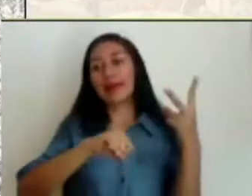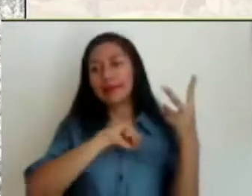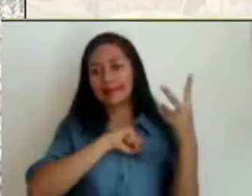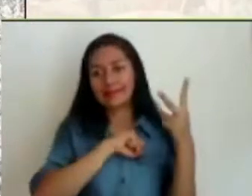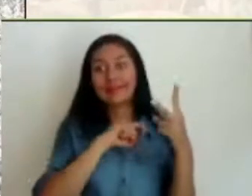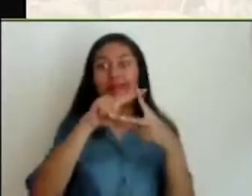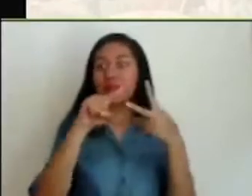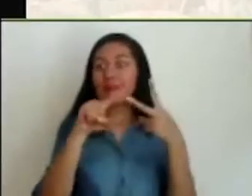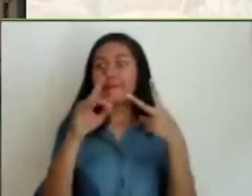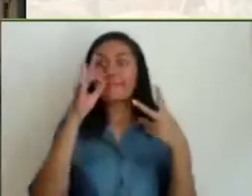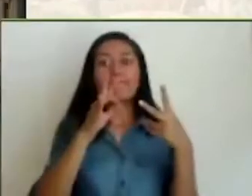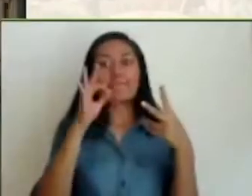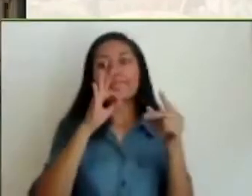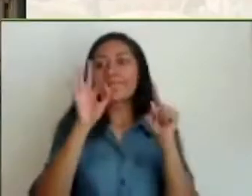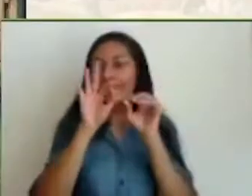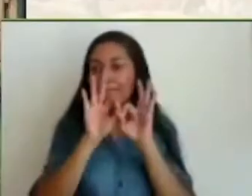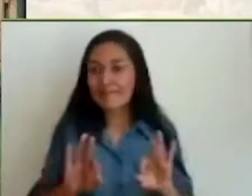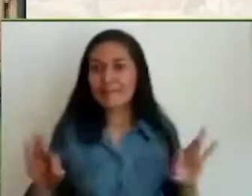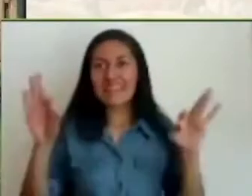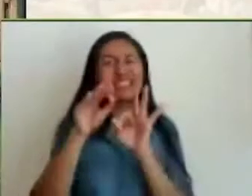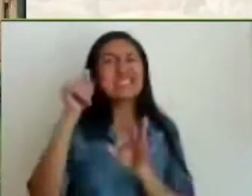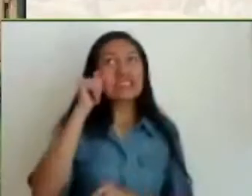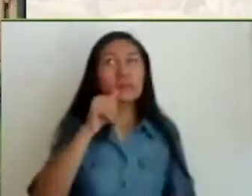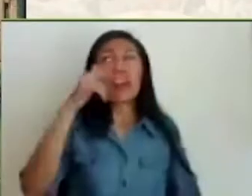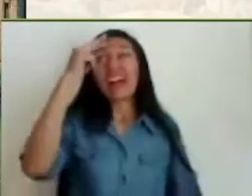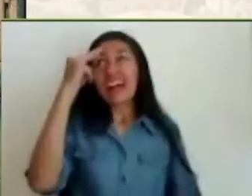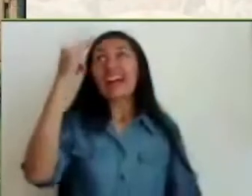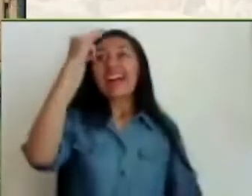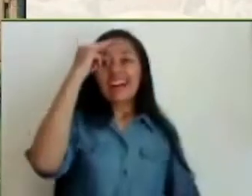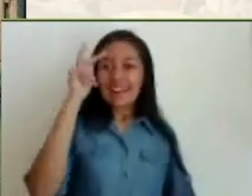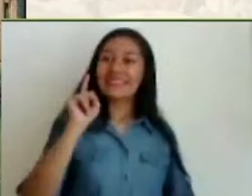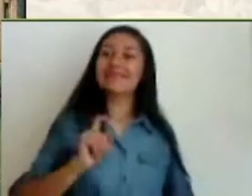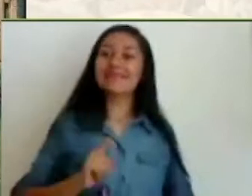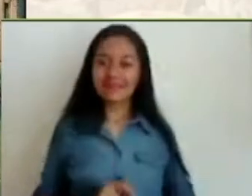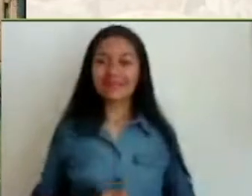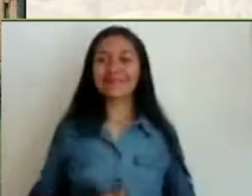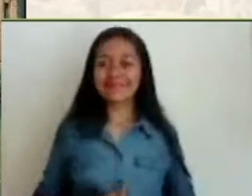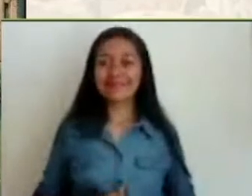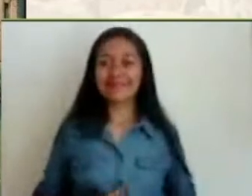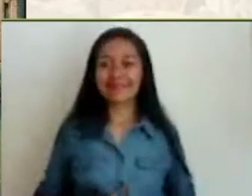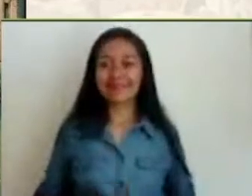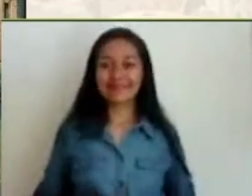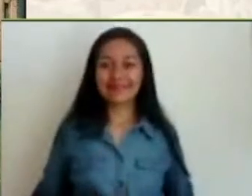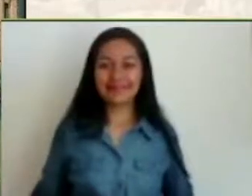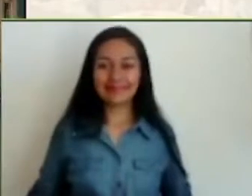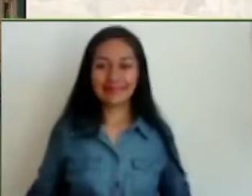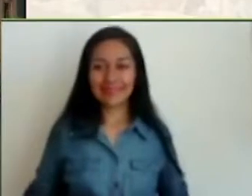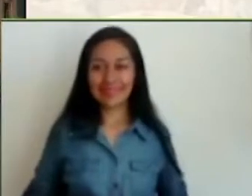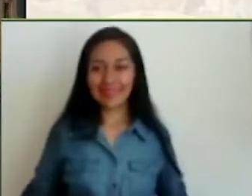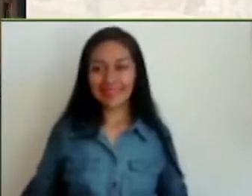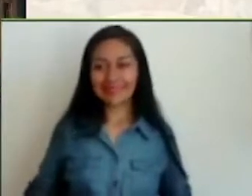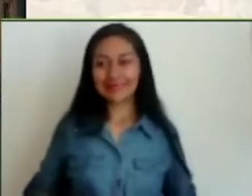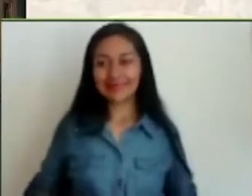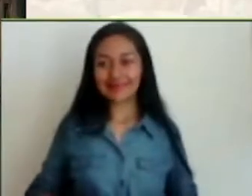posa de la prima piedra viene a distanza di pochi mesi dal solenne giuramento. Il primo aprile 1631, in prossimità